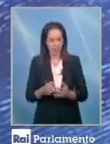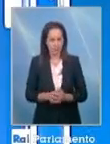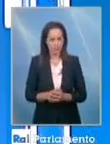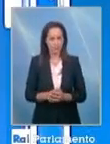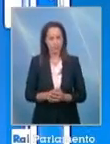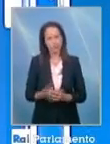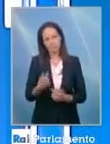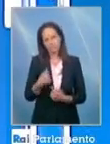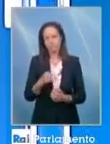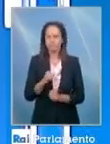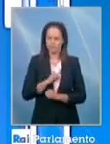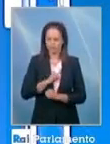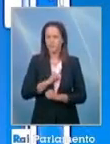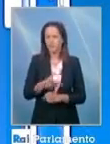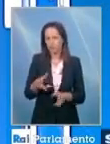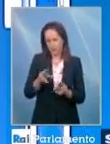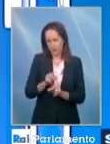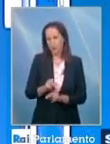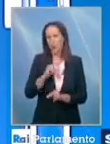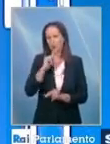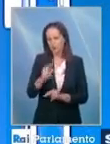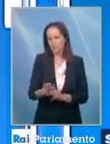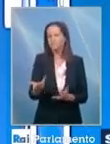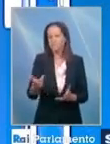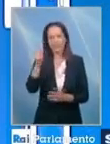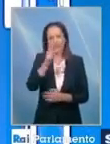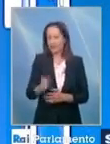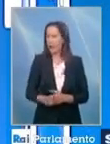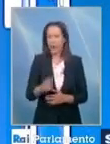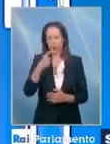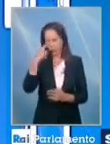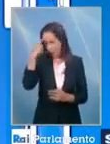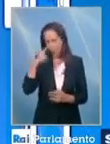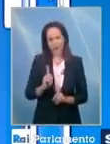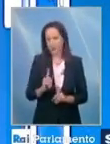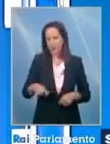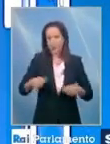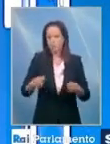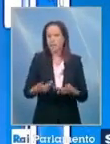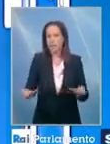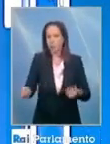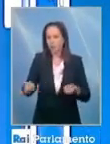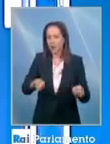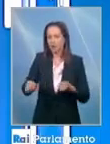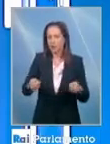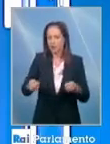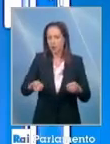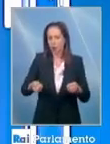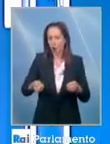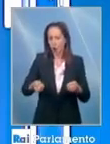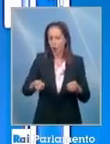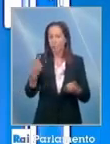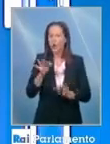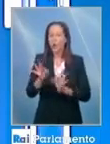che abbia più che altro riproposto il tema annoso dell'incapacità di questa nazione di programmare una spesa pubblica per determinare